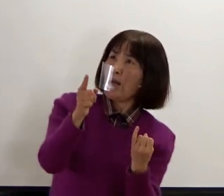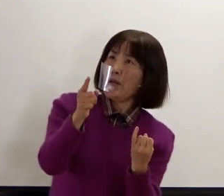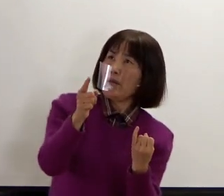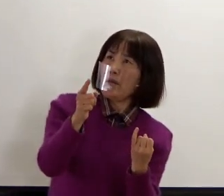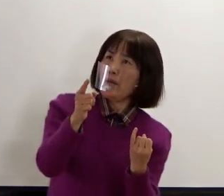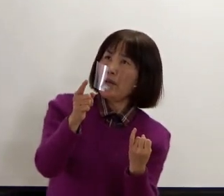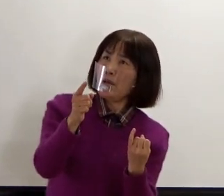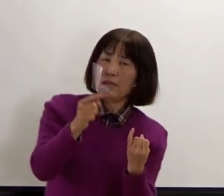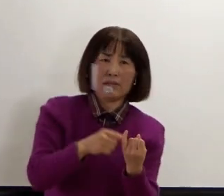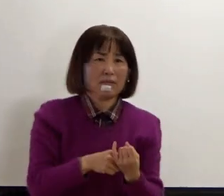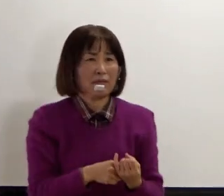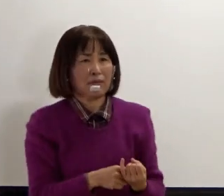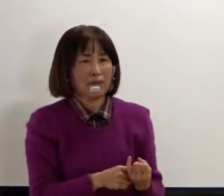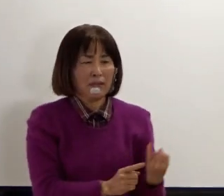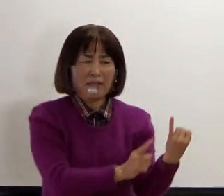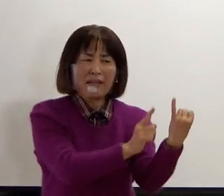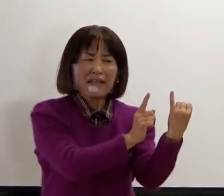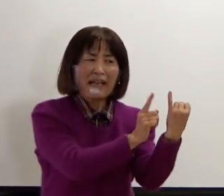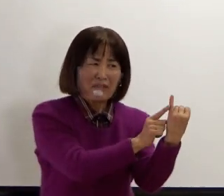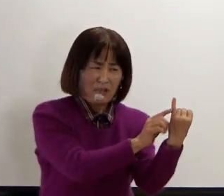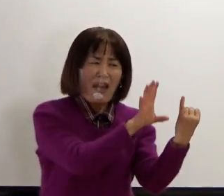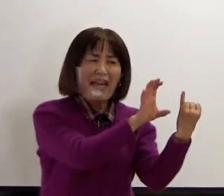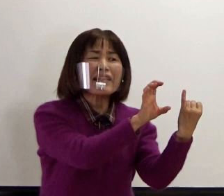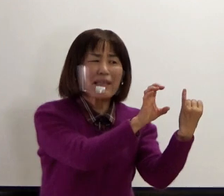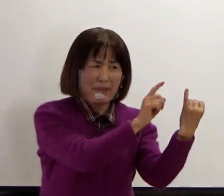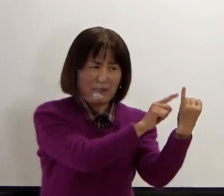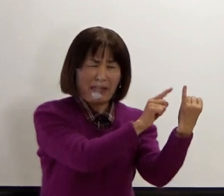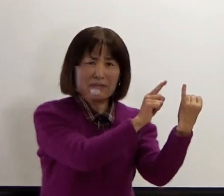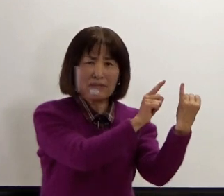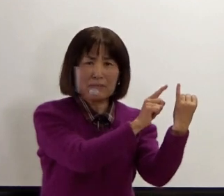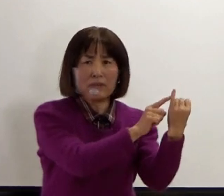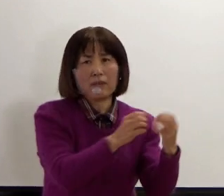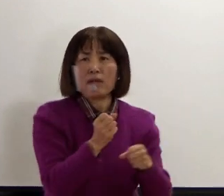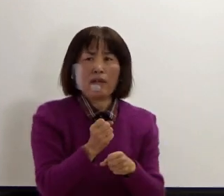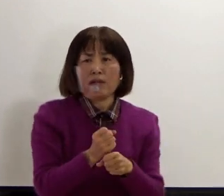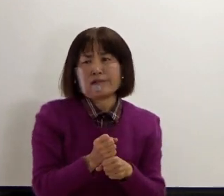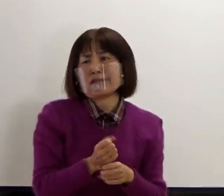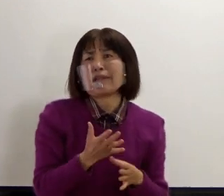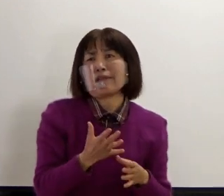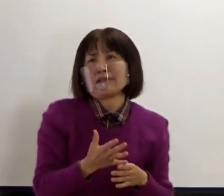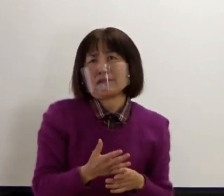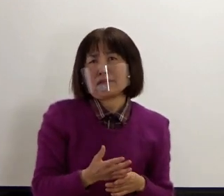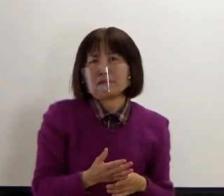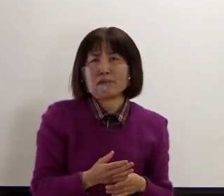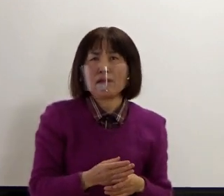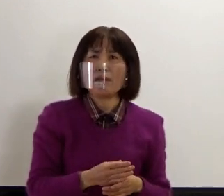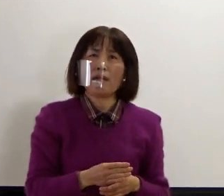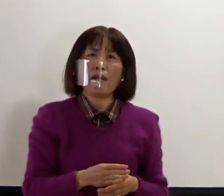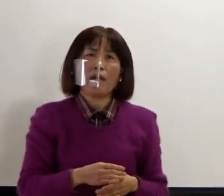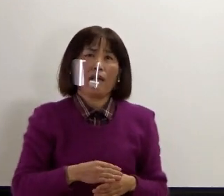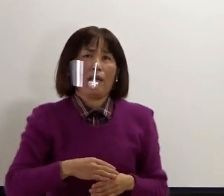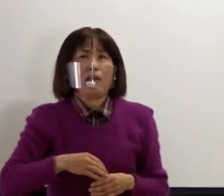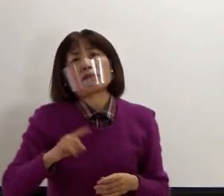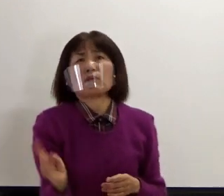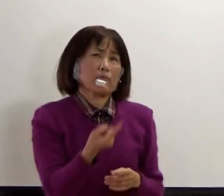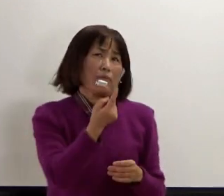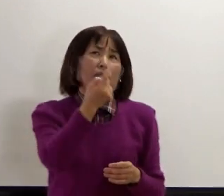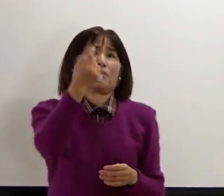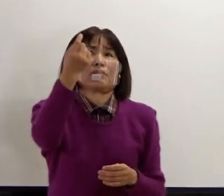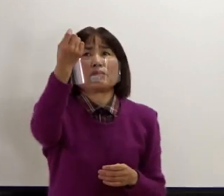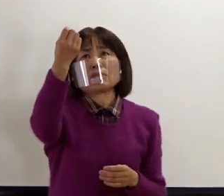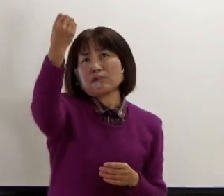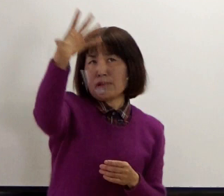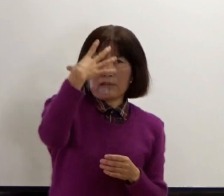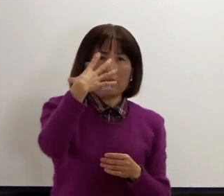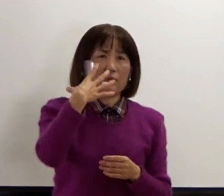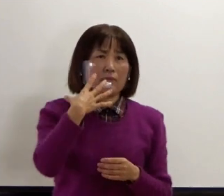女多分信じられないですよね、そんないきなりね、言われても、